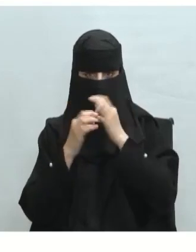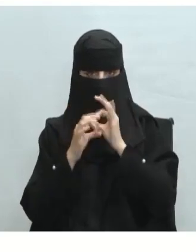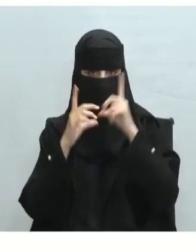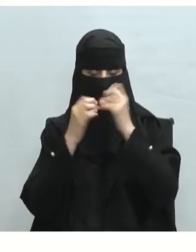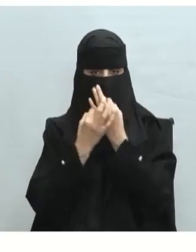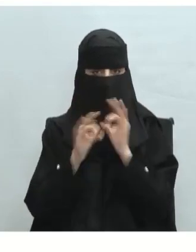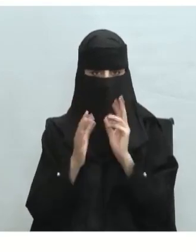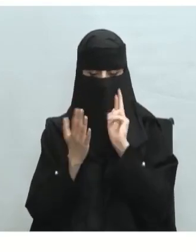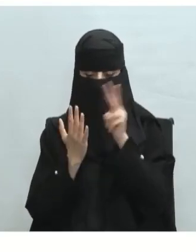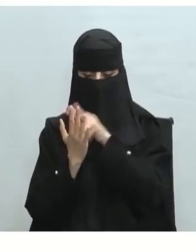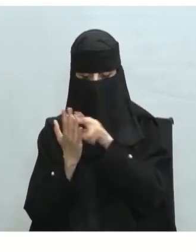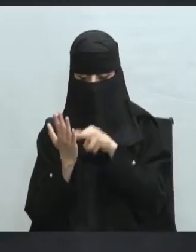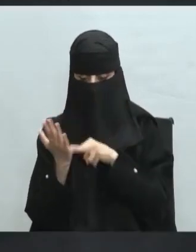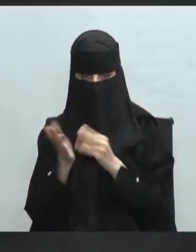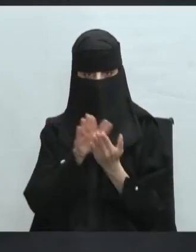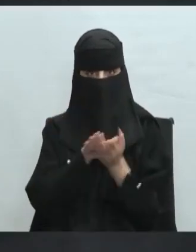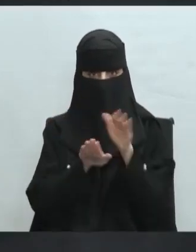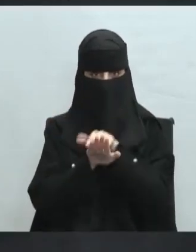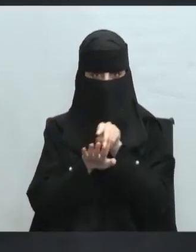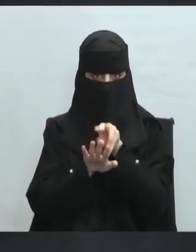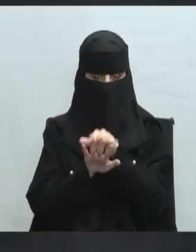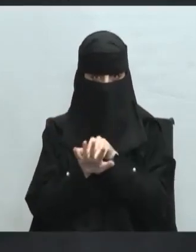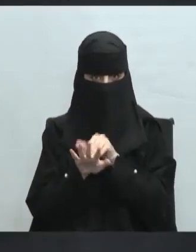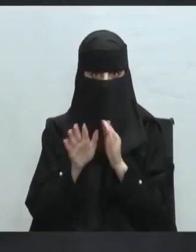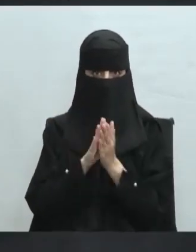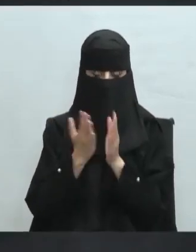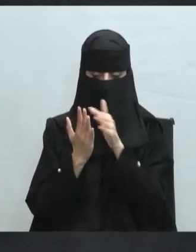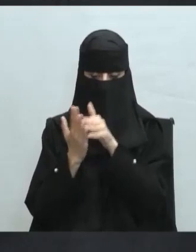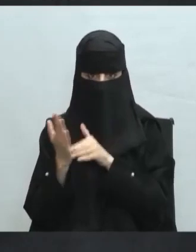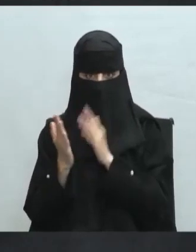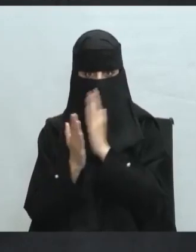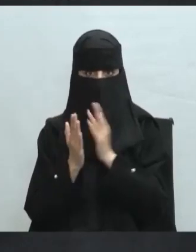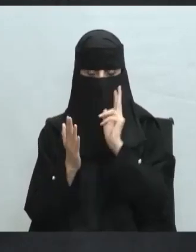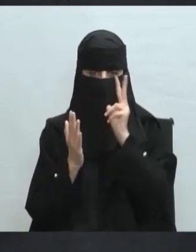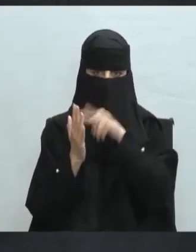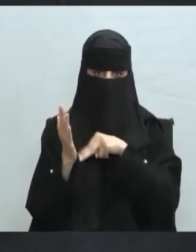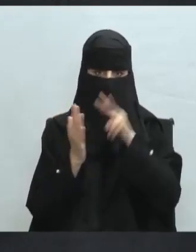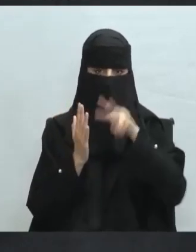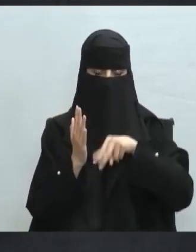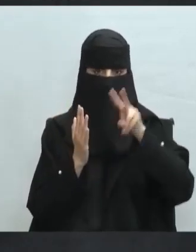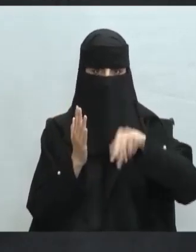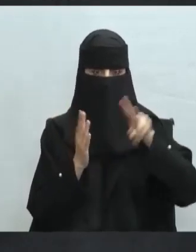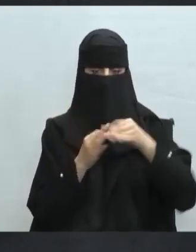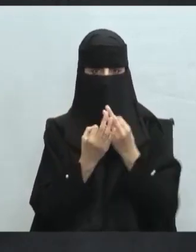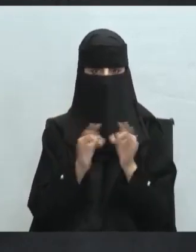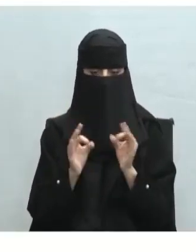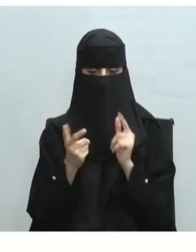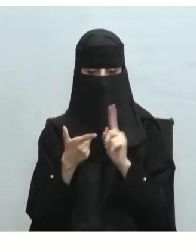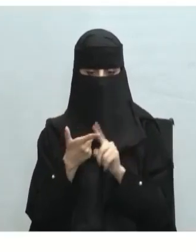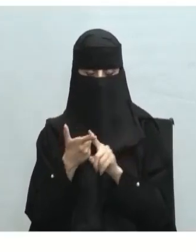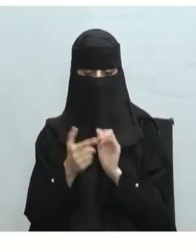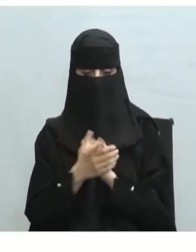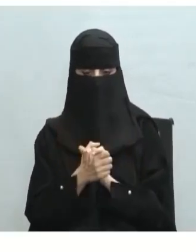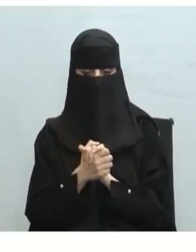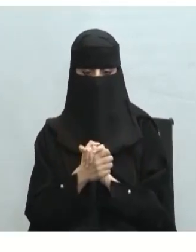القراءه الشامله القراءه السريعه قراءه التمهيديه وكيف عرفت الخطوات كون صوره شامله عن بنيه الكتاب ثانيا ماذا